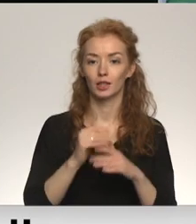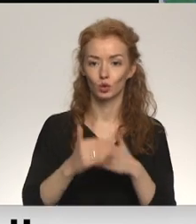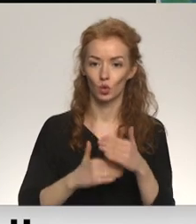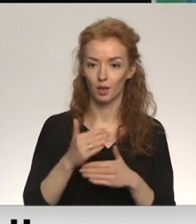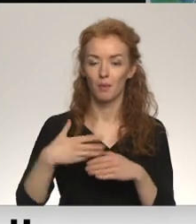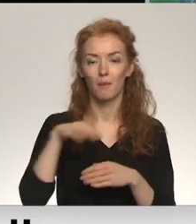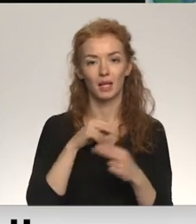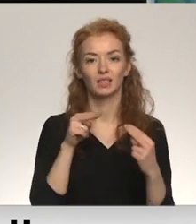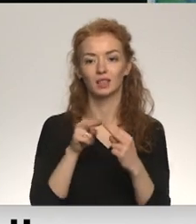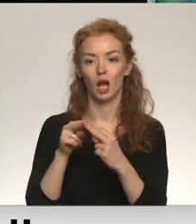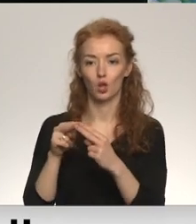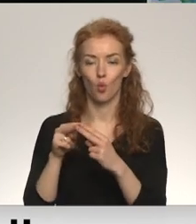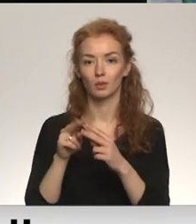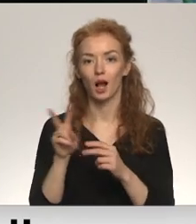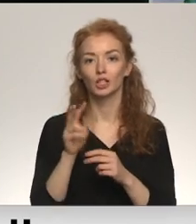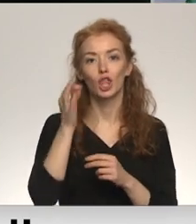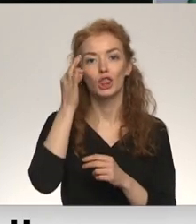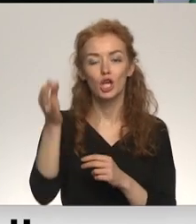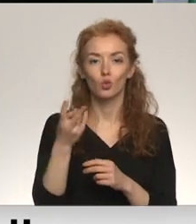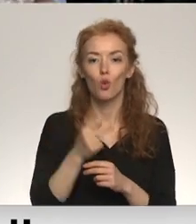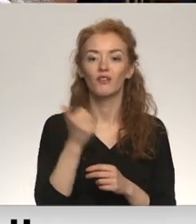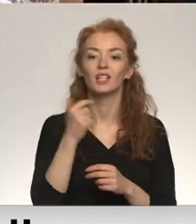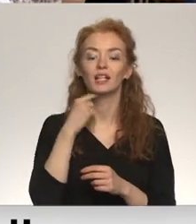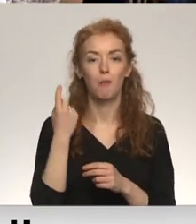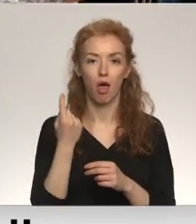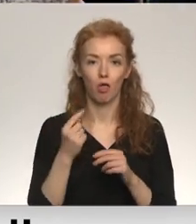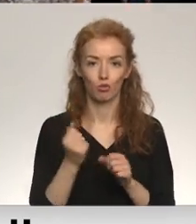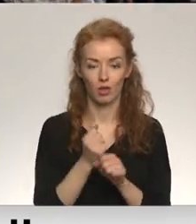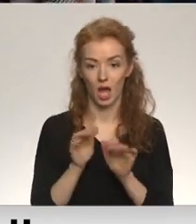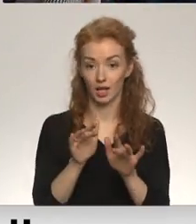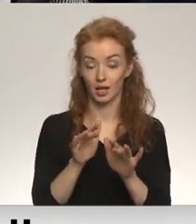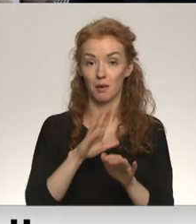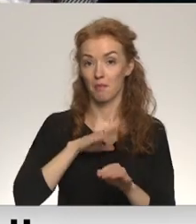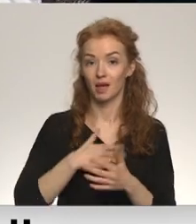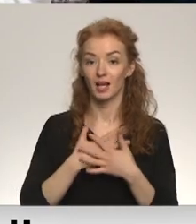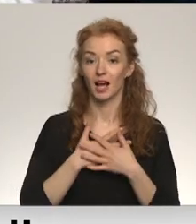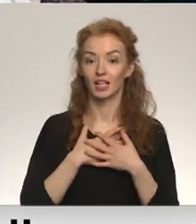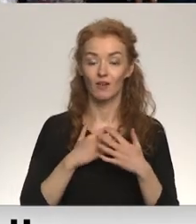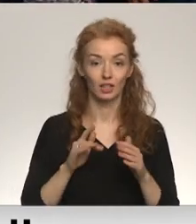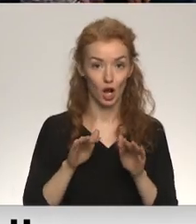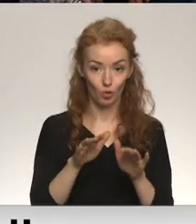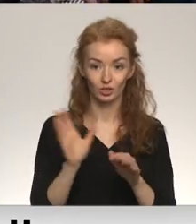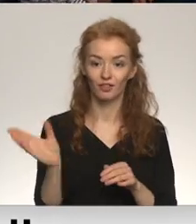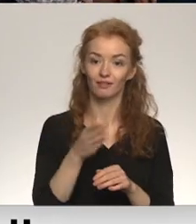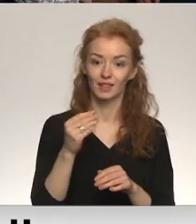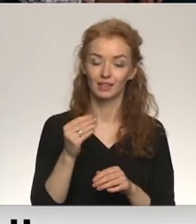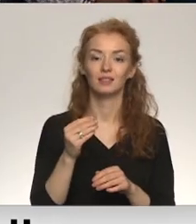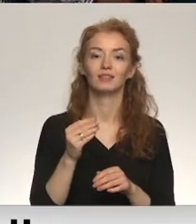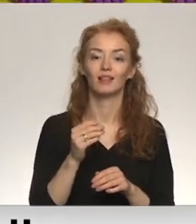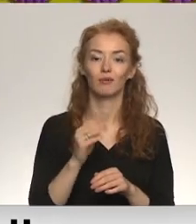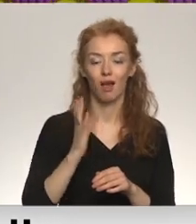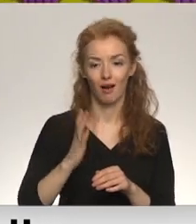mēs saskaņosim attiecīgi, kas viņiem tieši, ko viņi gribētu darīt. Pēc aktīvas darbošanās visus gaida